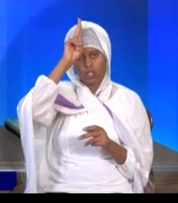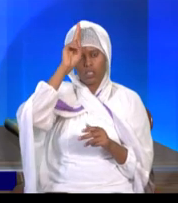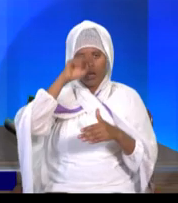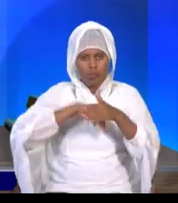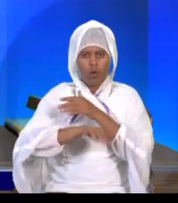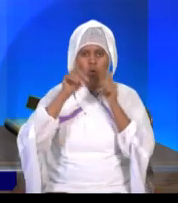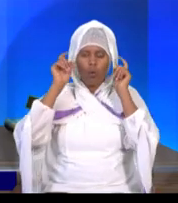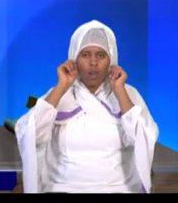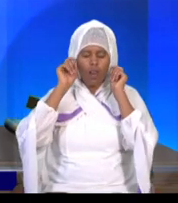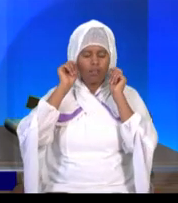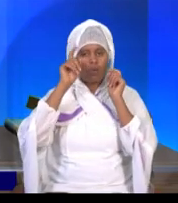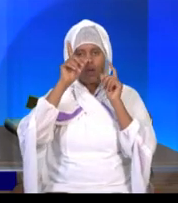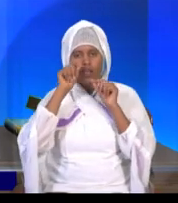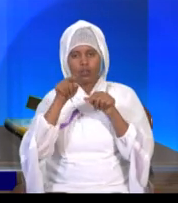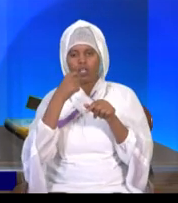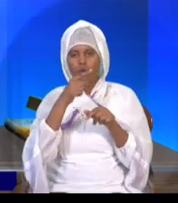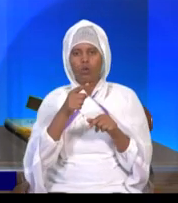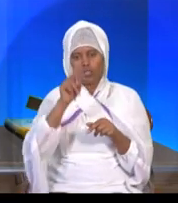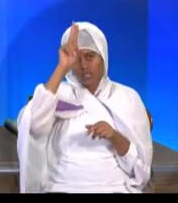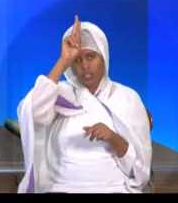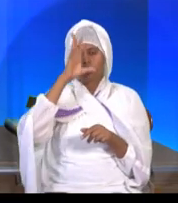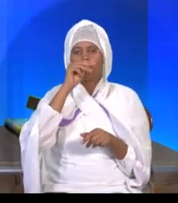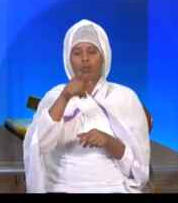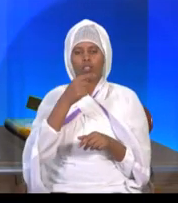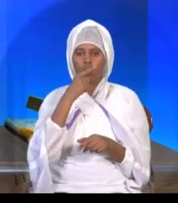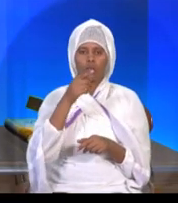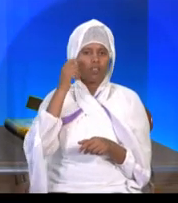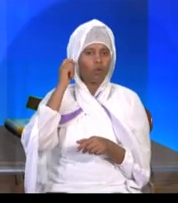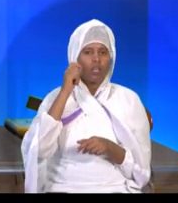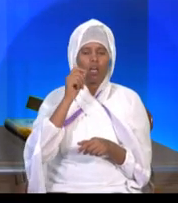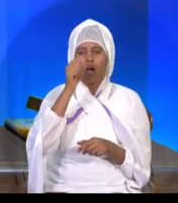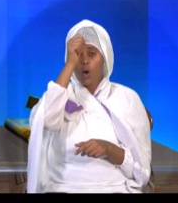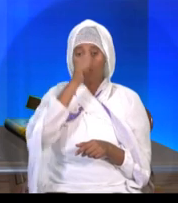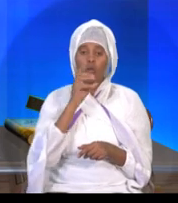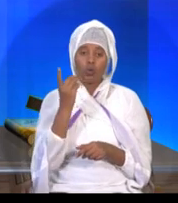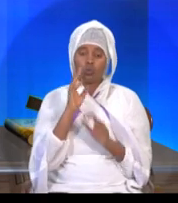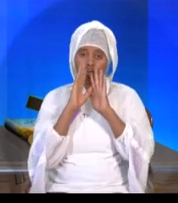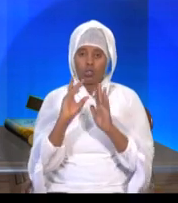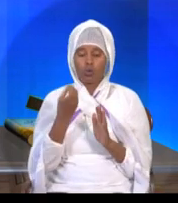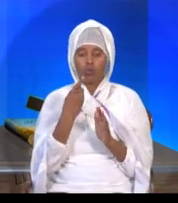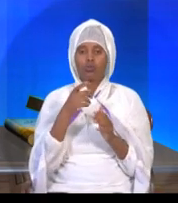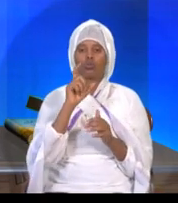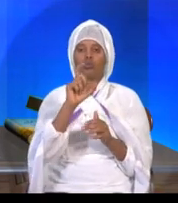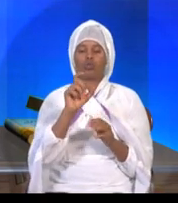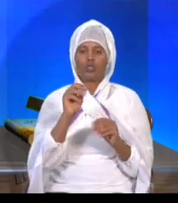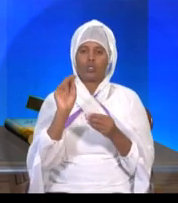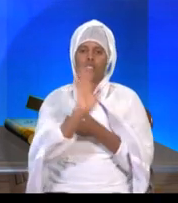ኢሉ ኣብዚ ግዜና እውን ሰይጣን ነዚ ሜላ እዚ ይጥቀመሉ ኣሎ ክንጥንቀቕ